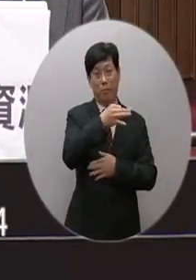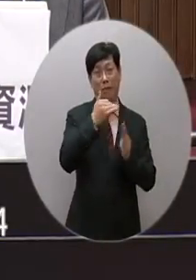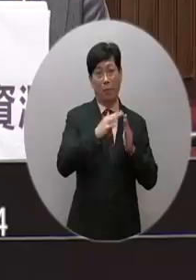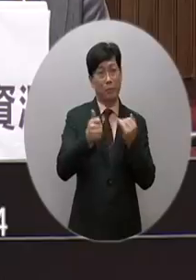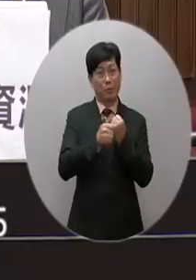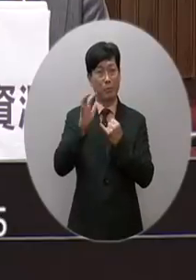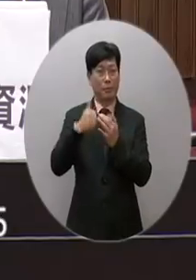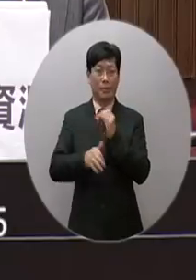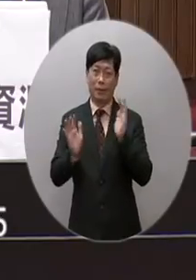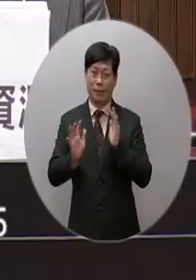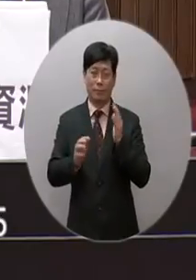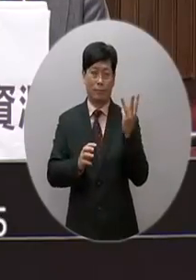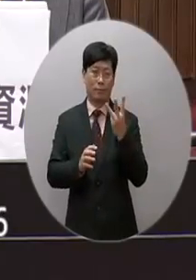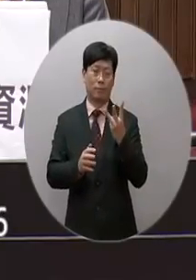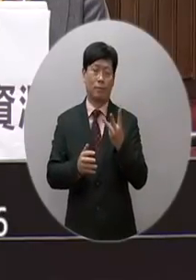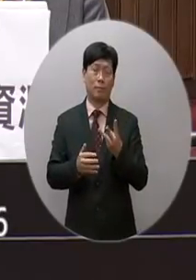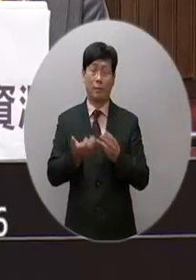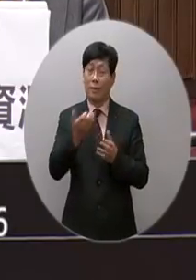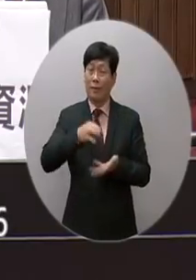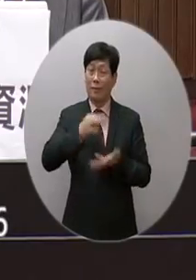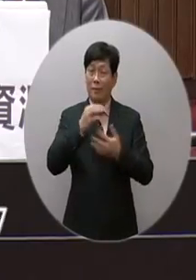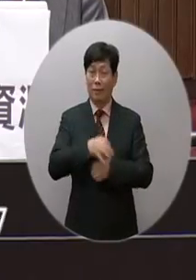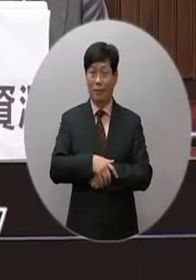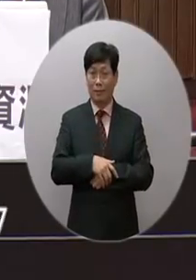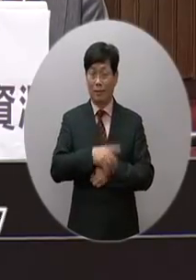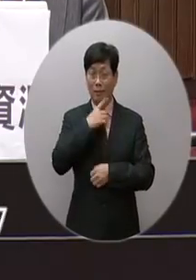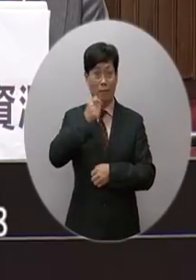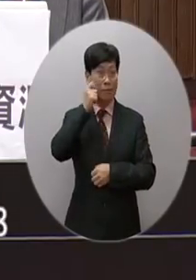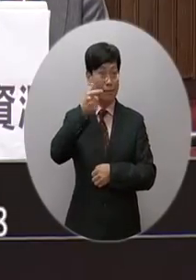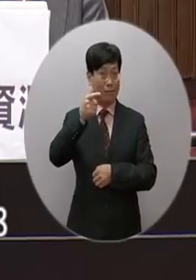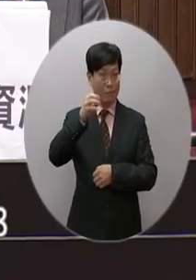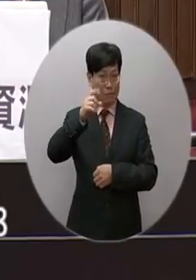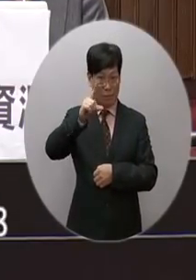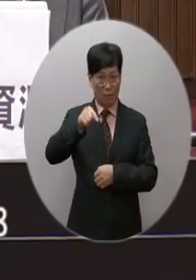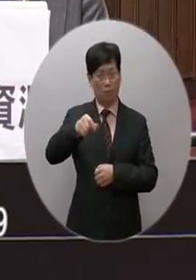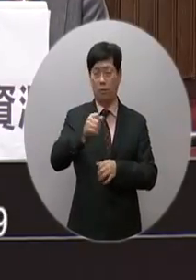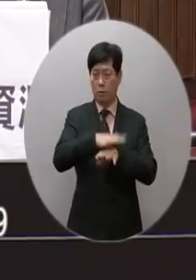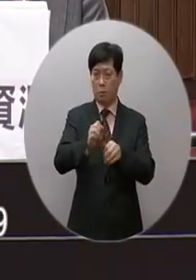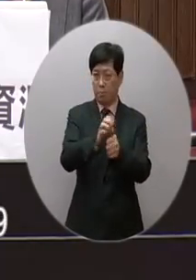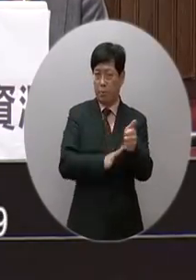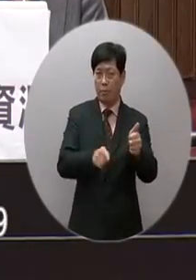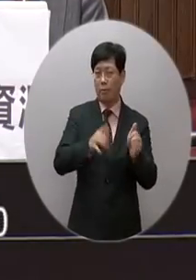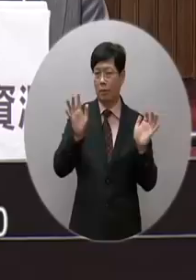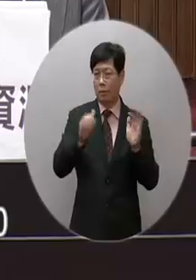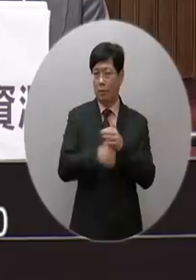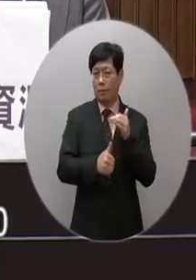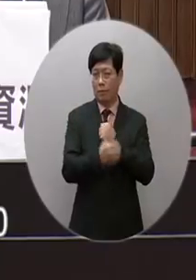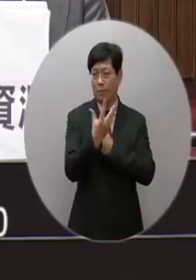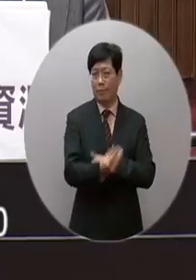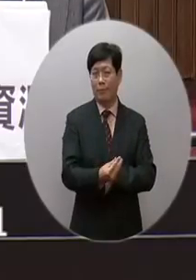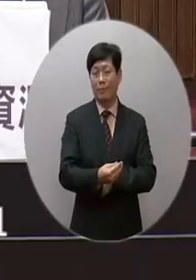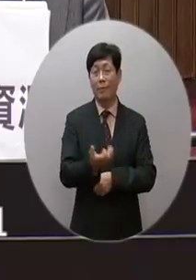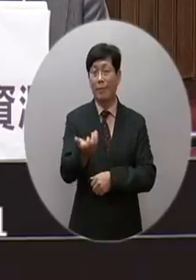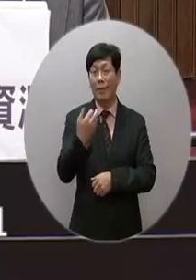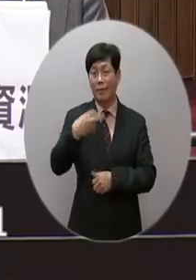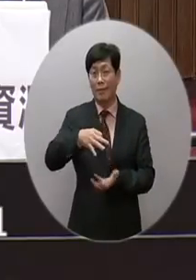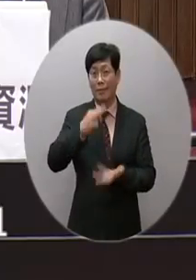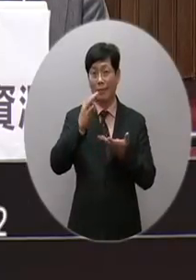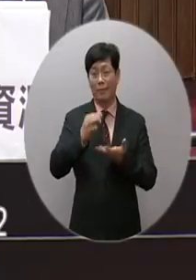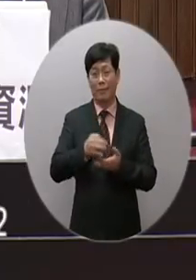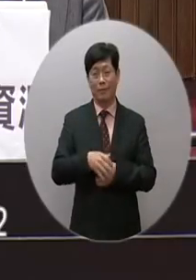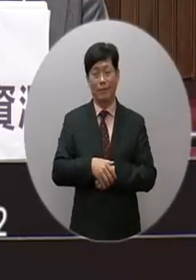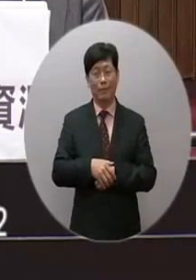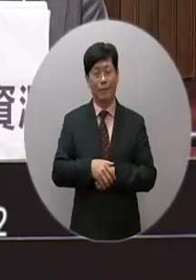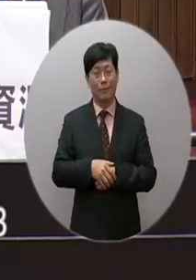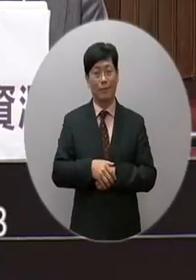不结婚、不生小孩。好，所以我刚刚讲的这个低薪的问题，其实会影响到这个少子化哈。那刚刚也有提到，就是